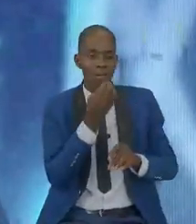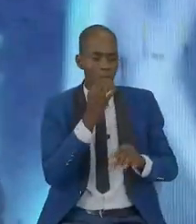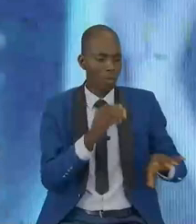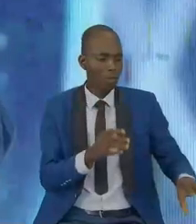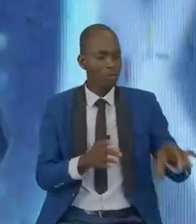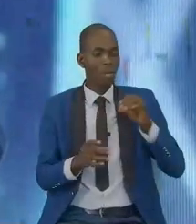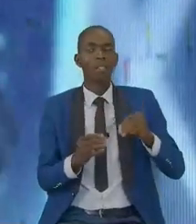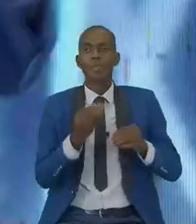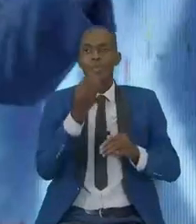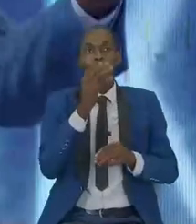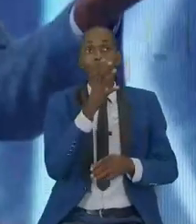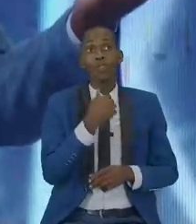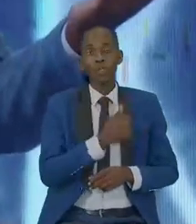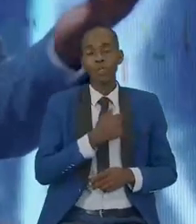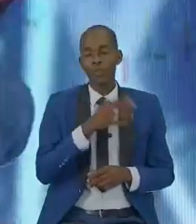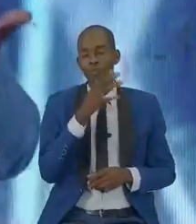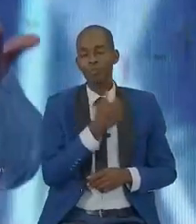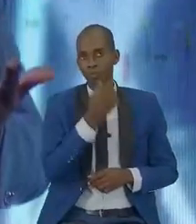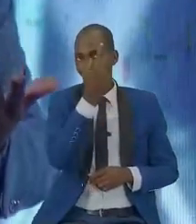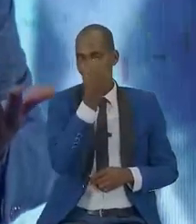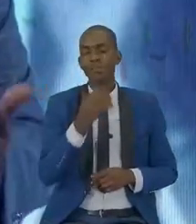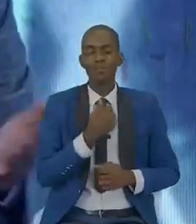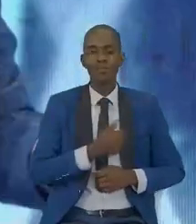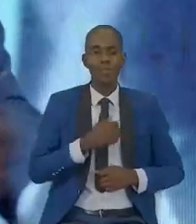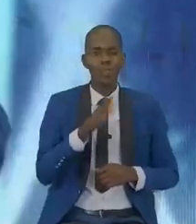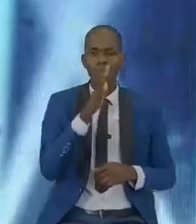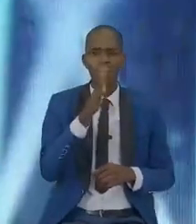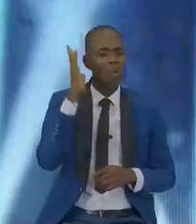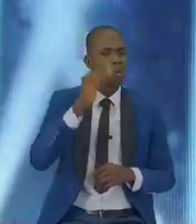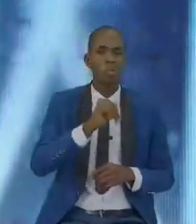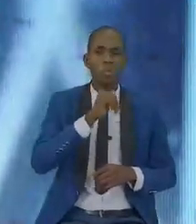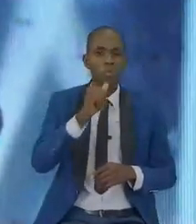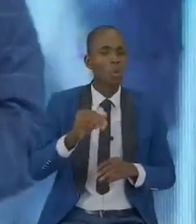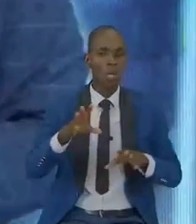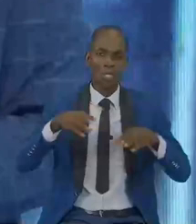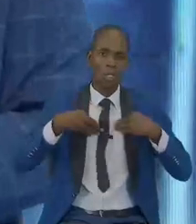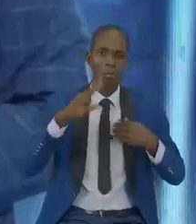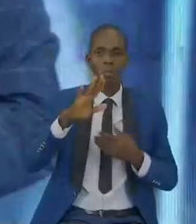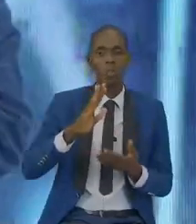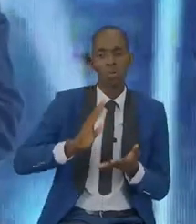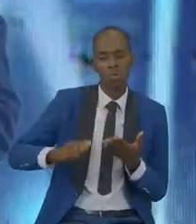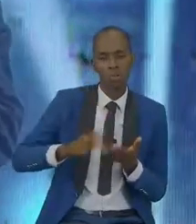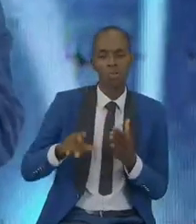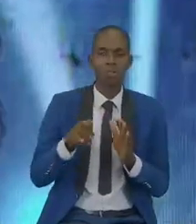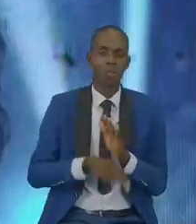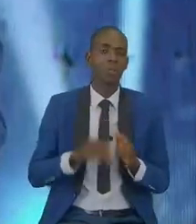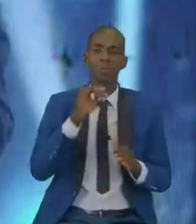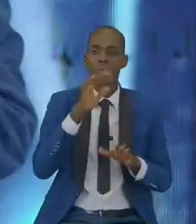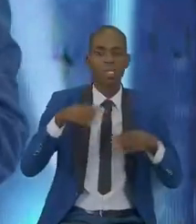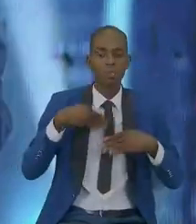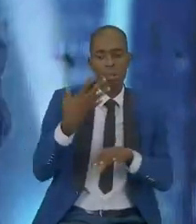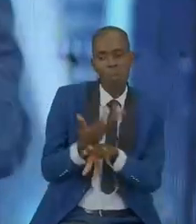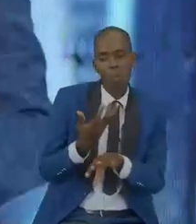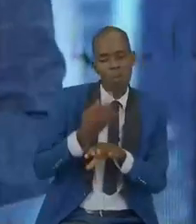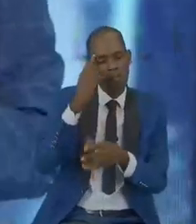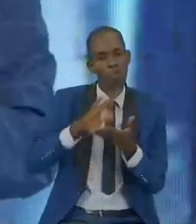dans la marmite, tu prends une autre viande, ta maman ne va pas prendre tes plaidoyers